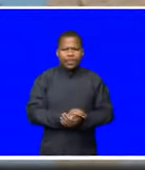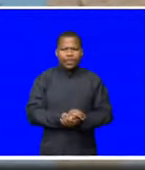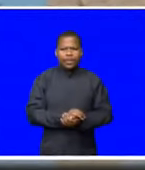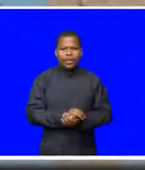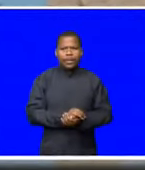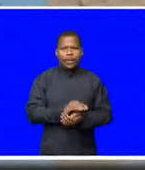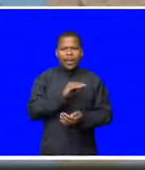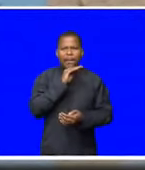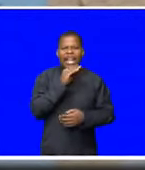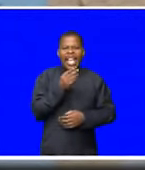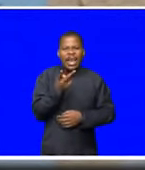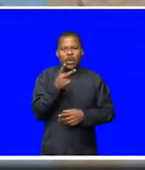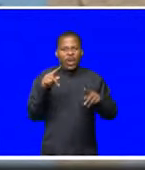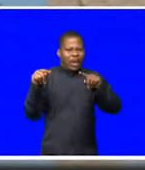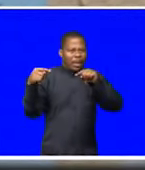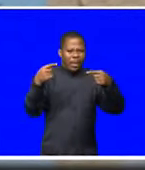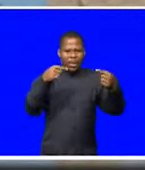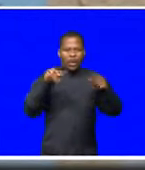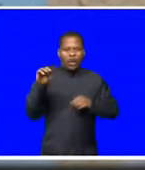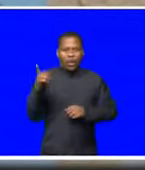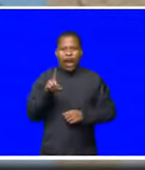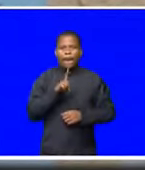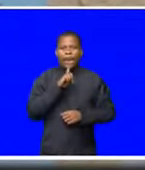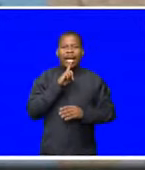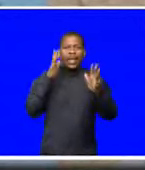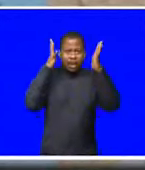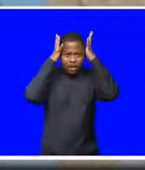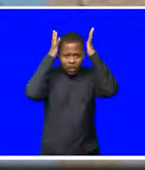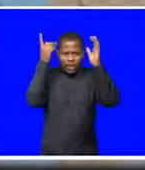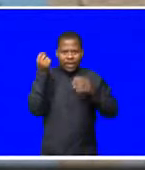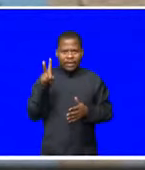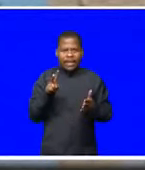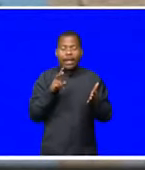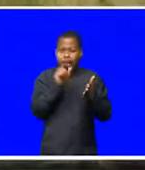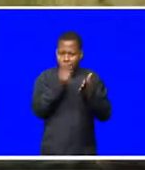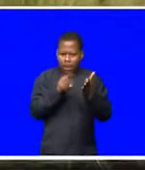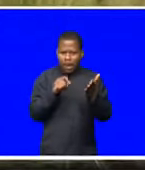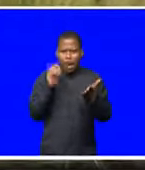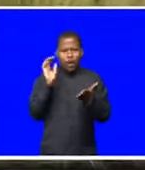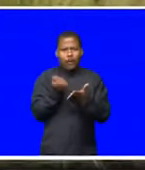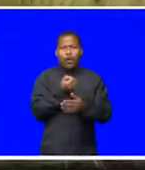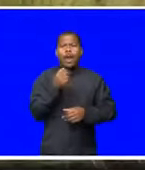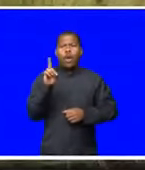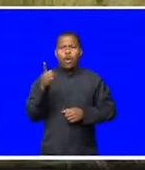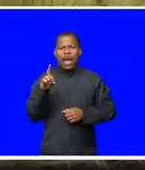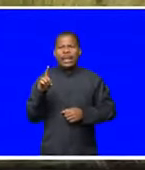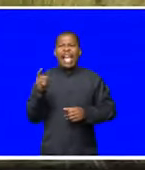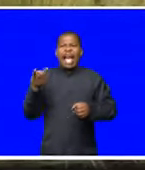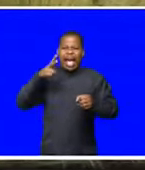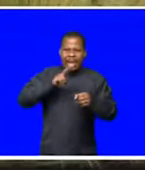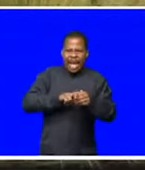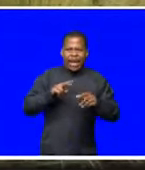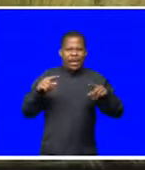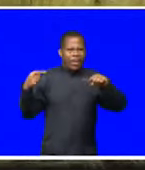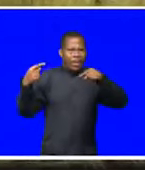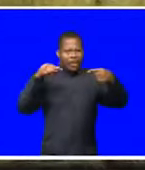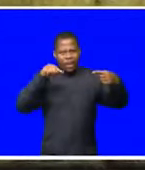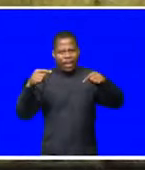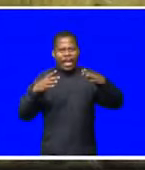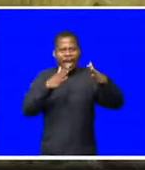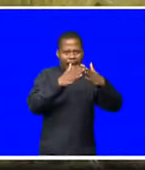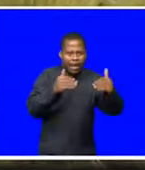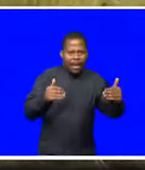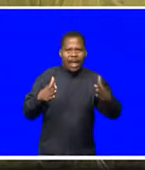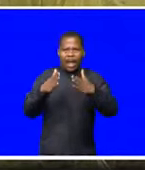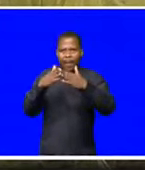nemsolo bebabangani kodwa lo msakade utfolile ukuthi kuhilitisana kwabo bekuyinto lebeyinto kanjalo nje ikakhulu nabo